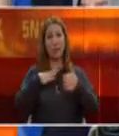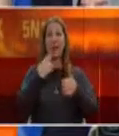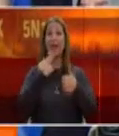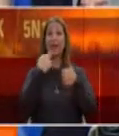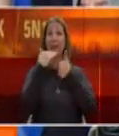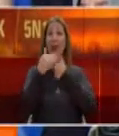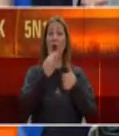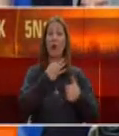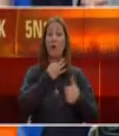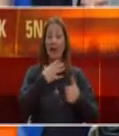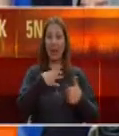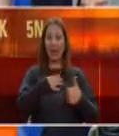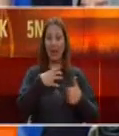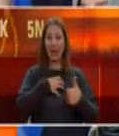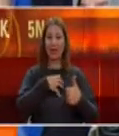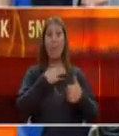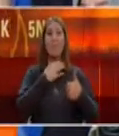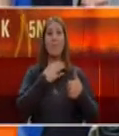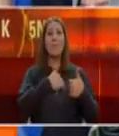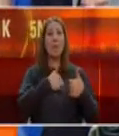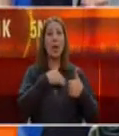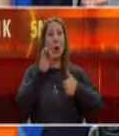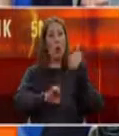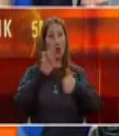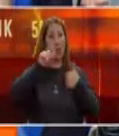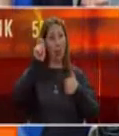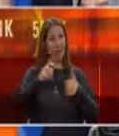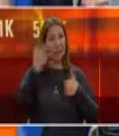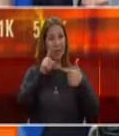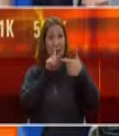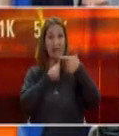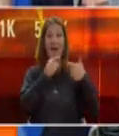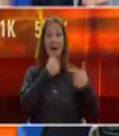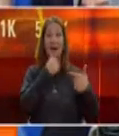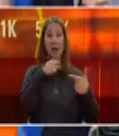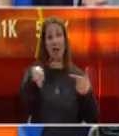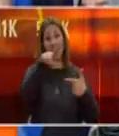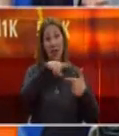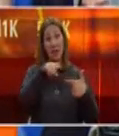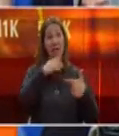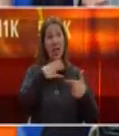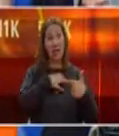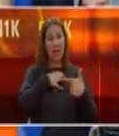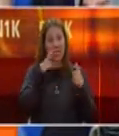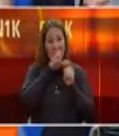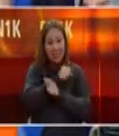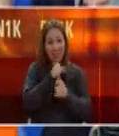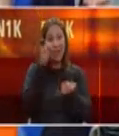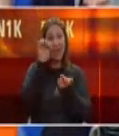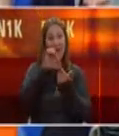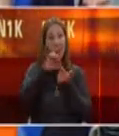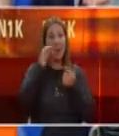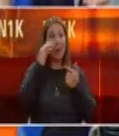kadınlara lütfen kendi kendinize meme kontrolünü yaptırın. İkincisi, erkeklere lütfen gaytada gizli kanınızı